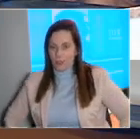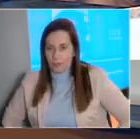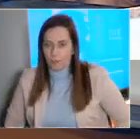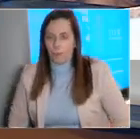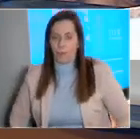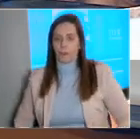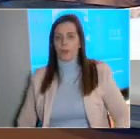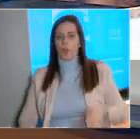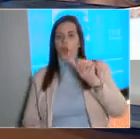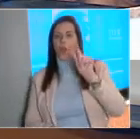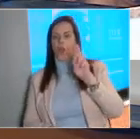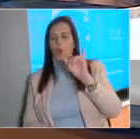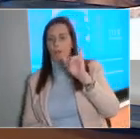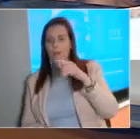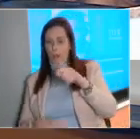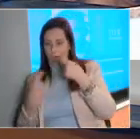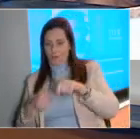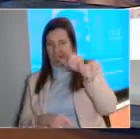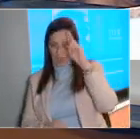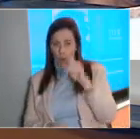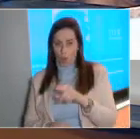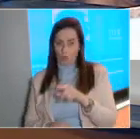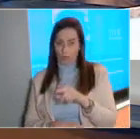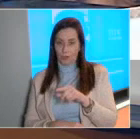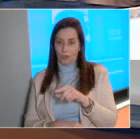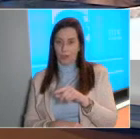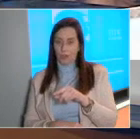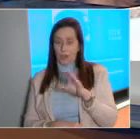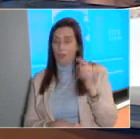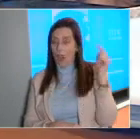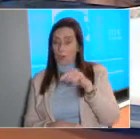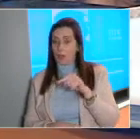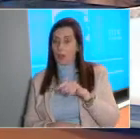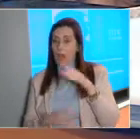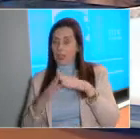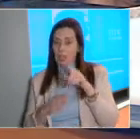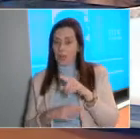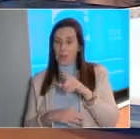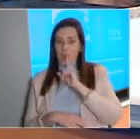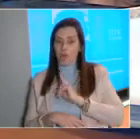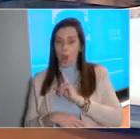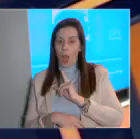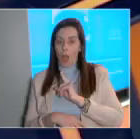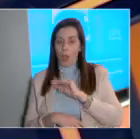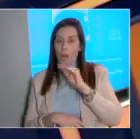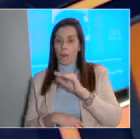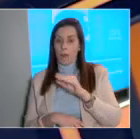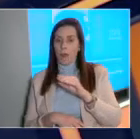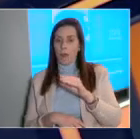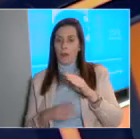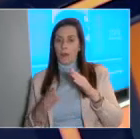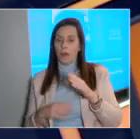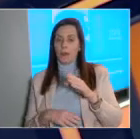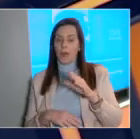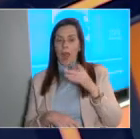אורי נחמן, חברת ליכוד, נכון? חברת ליכוד. נכון. ואת הגעת מרחוק, נכון? את גרה באפולה. בעמק ישראל, בכפר